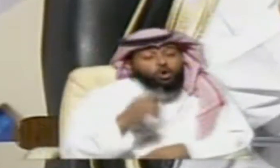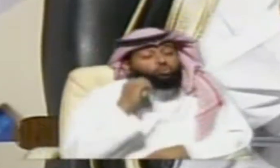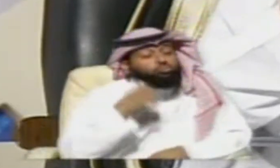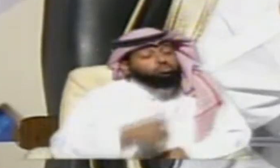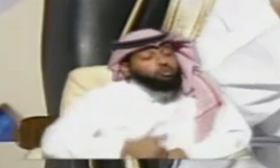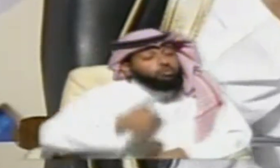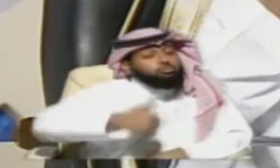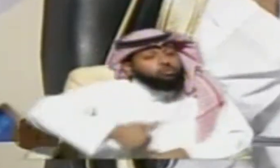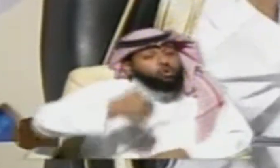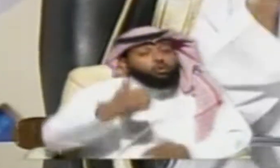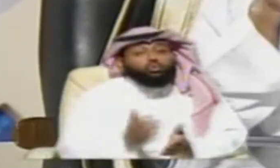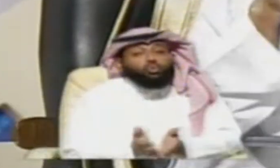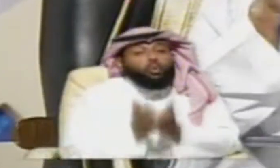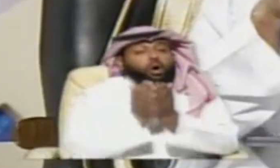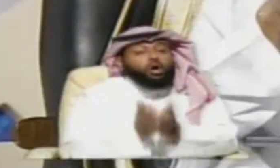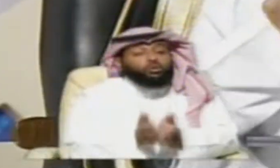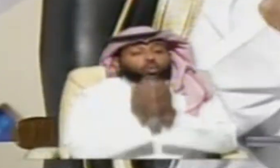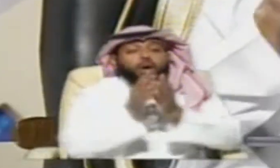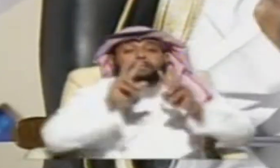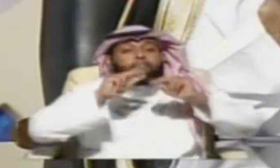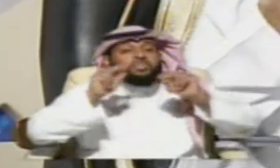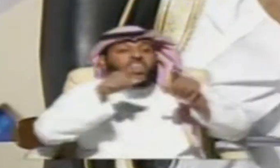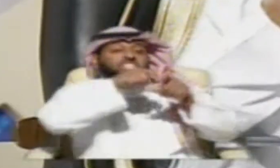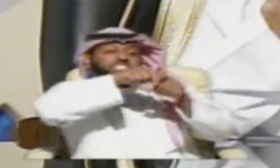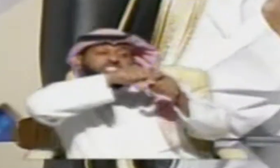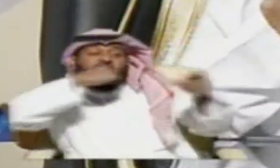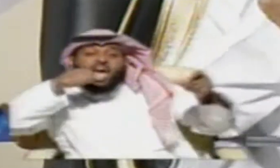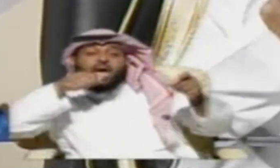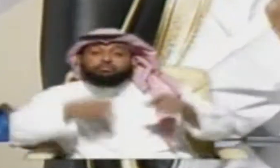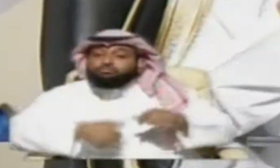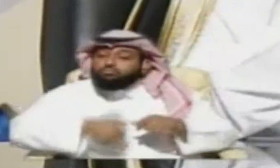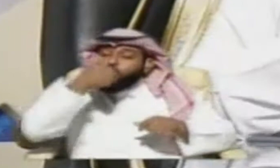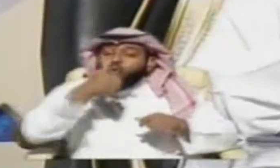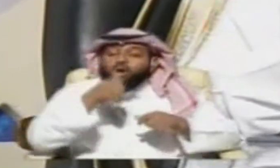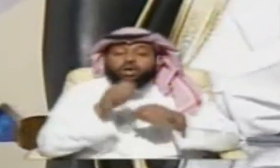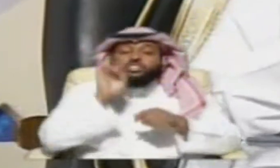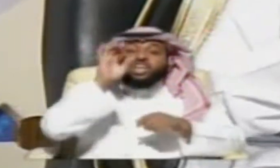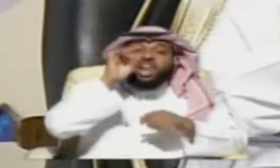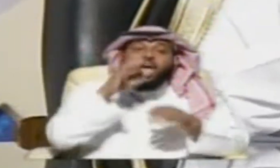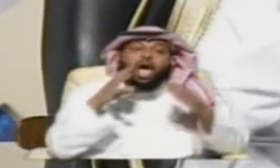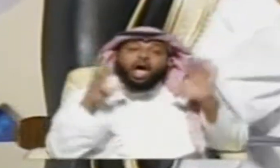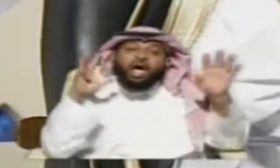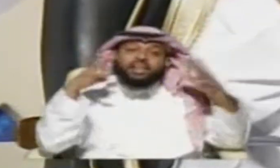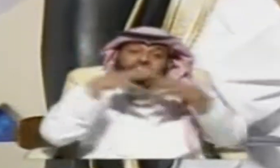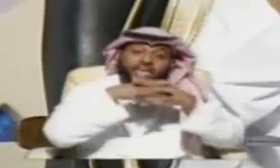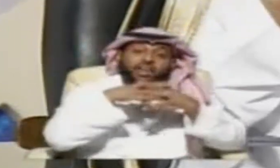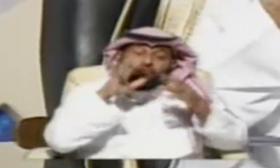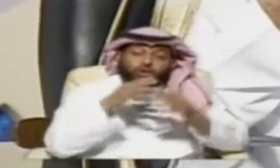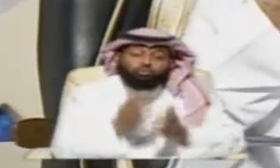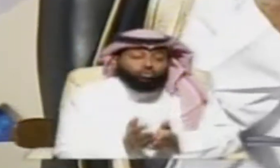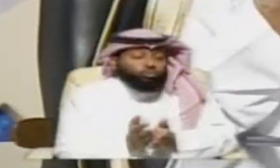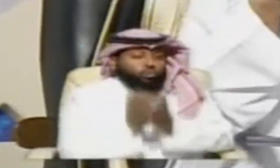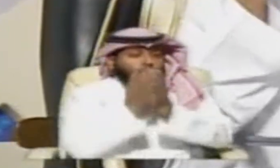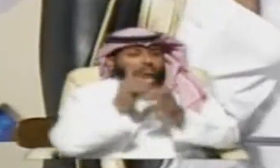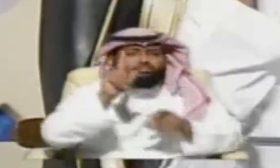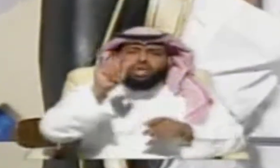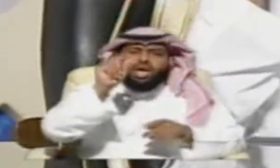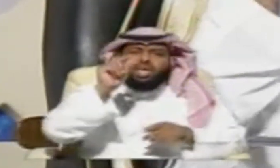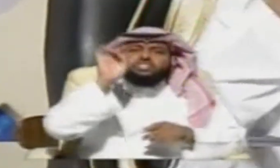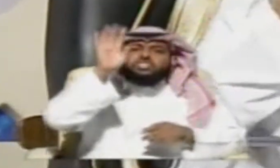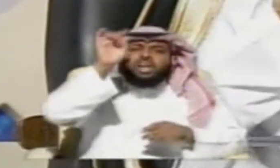الدعاء، سهام الليل لا تخطي ولكن لها أجل وللأجل انقضاء، فهي بإذن الله